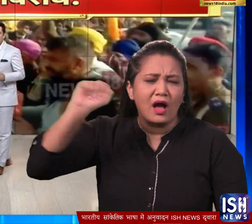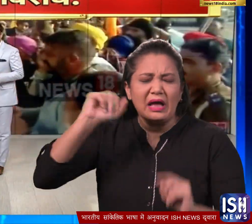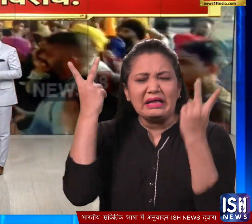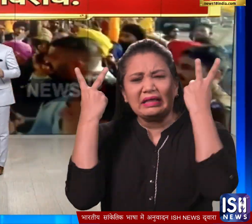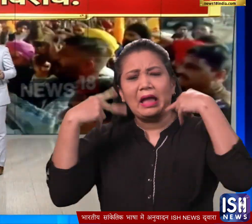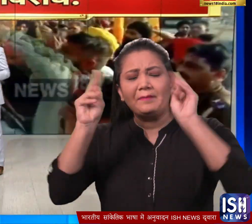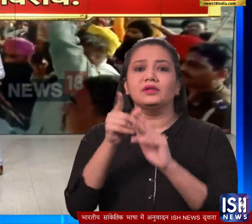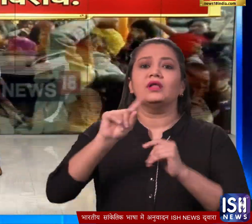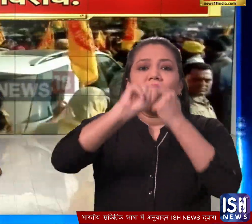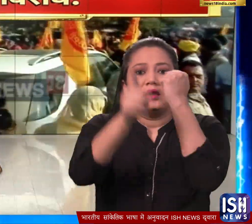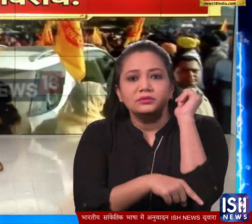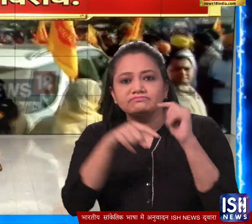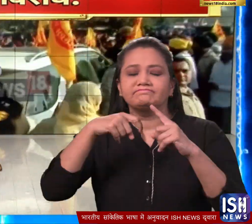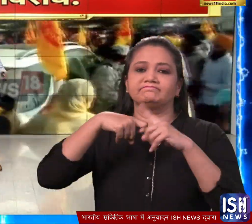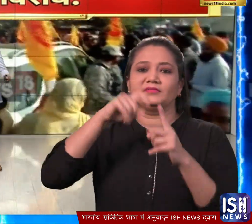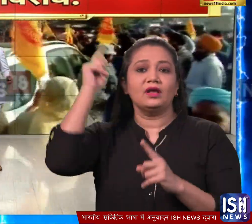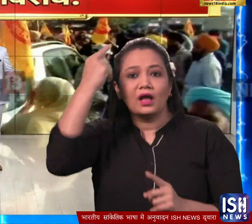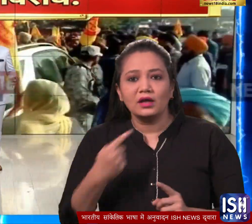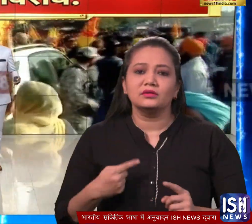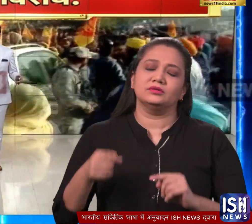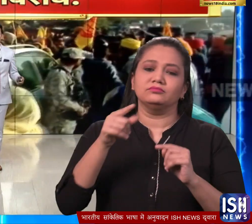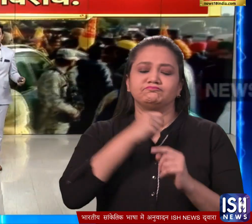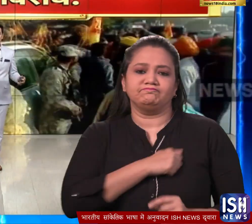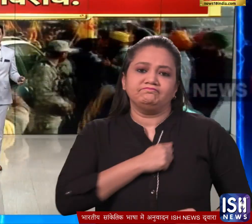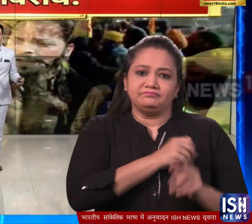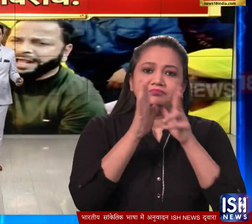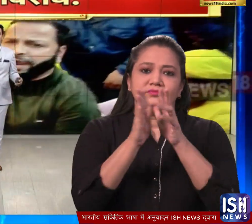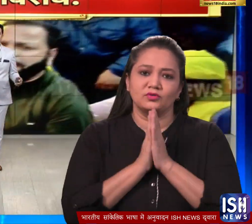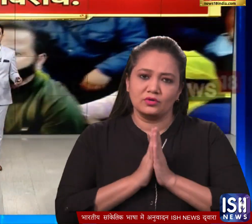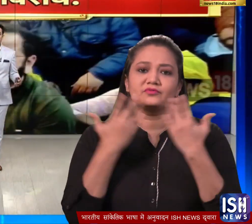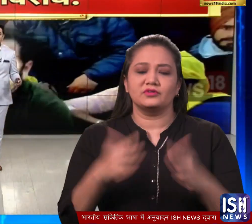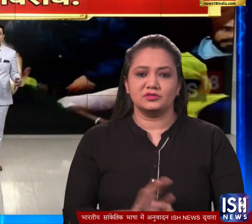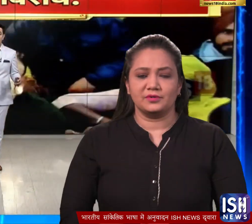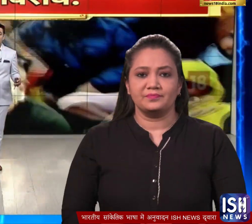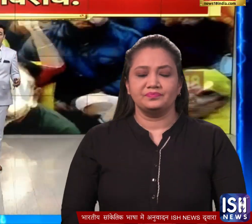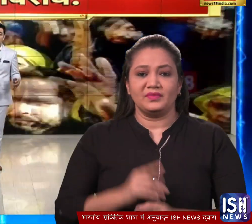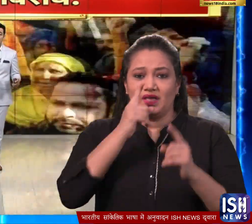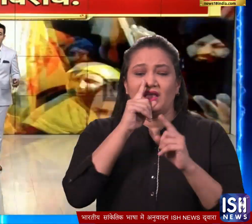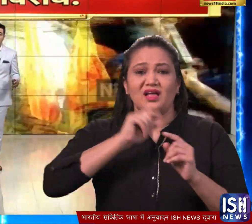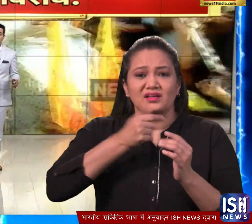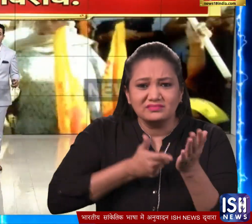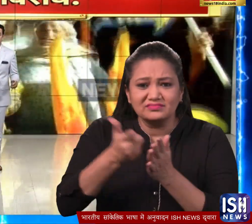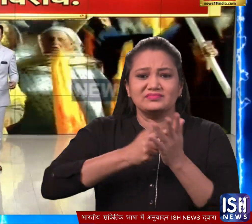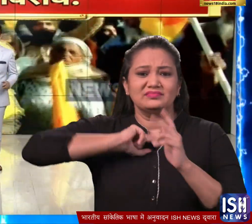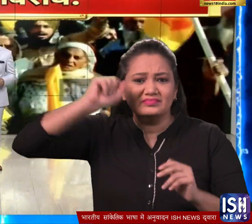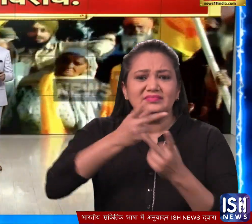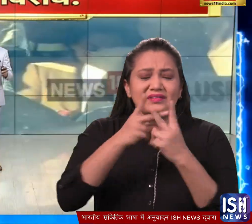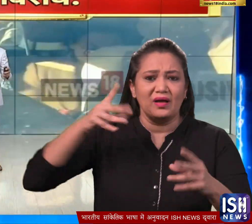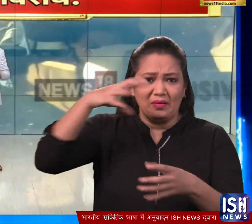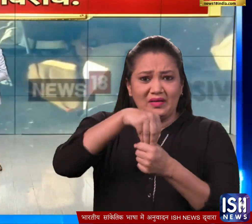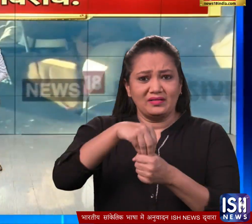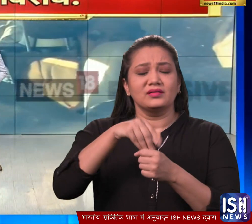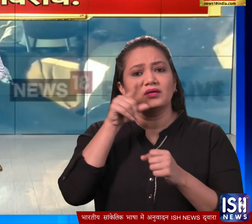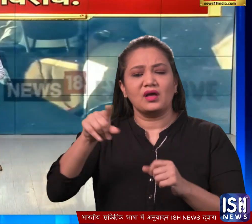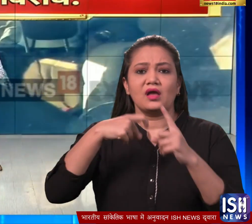कंगना के खिलाफ ऐसा प्रदर्शन किया कि उनको उनसे माफी मांगनी पड़ गई। कंगना रनौत ने बयान दिया था कि महिलाओं को आंदोलन में शामिल होने के लिए 100 रुपए